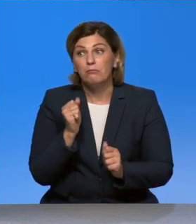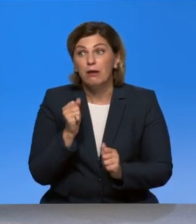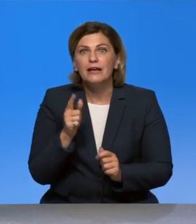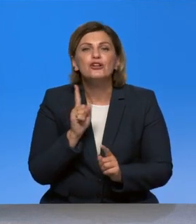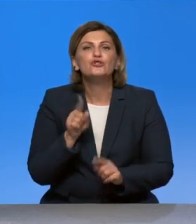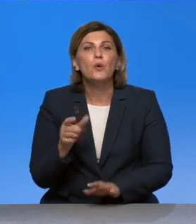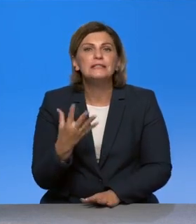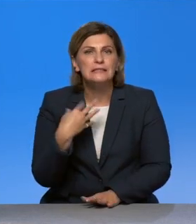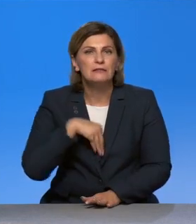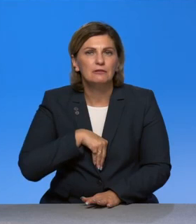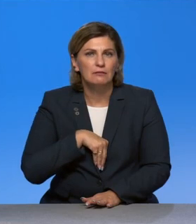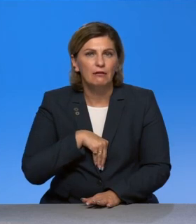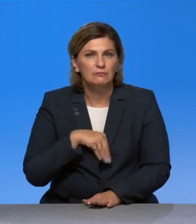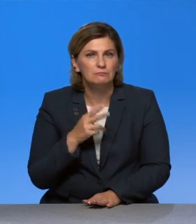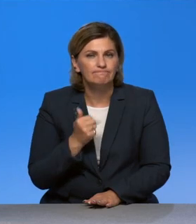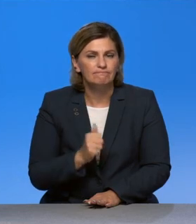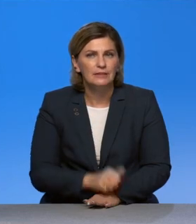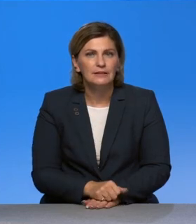Да.